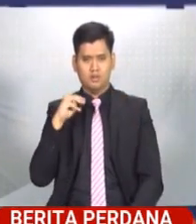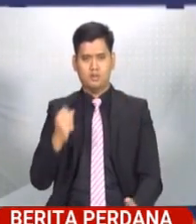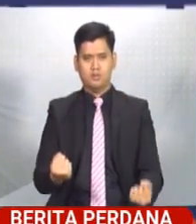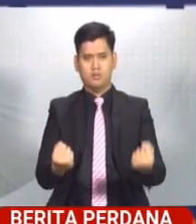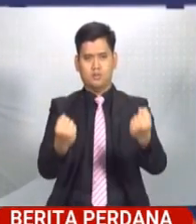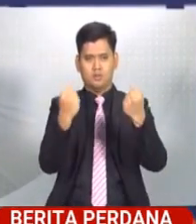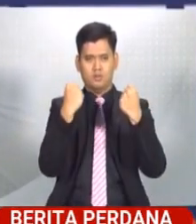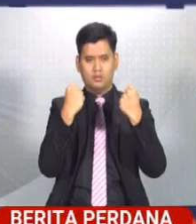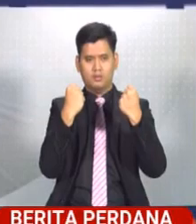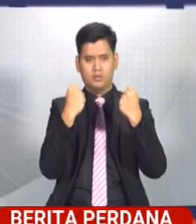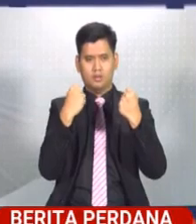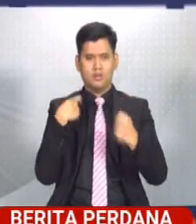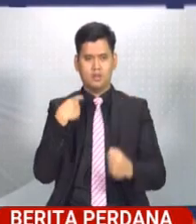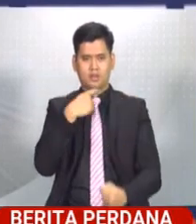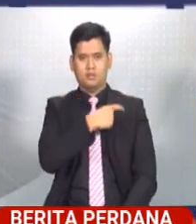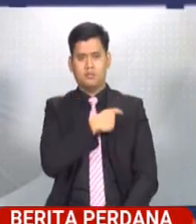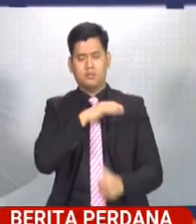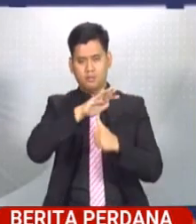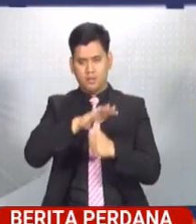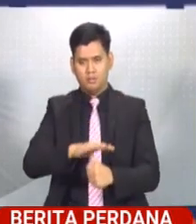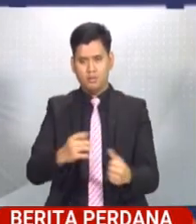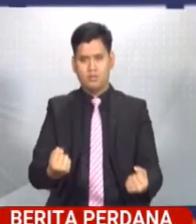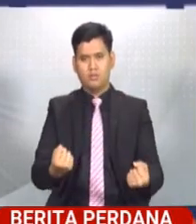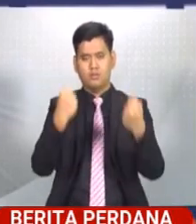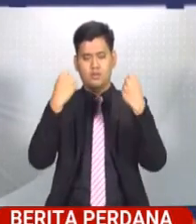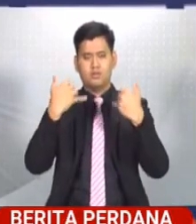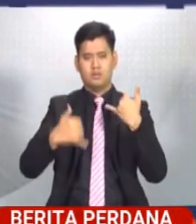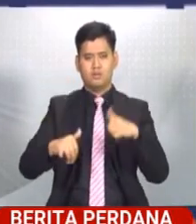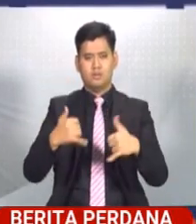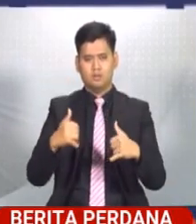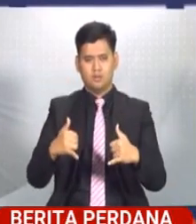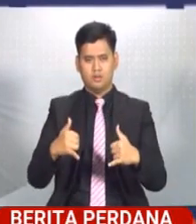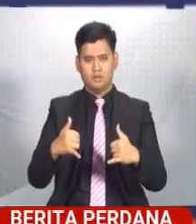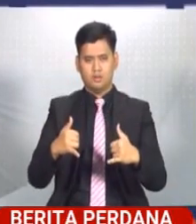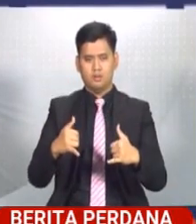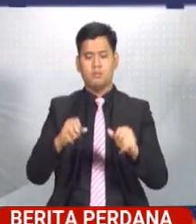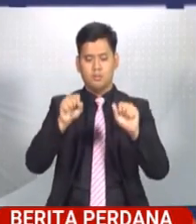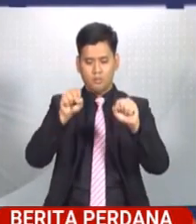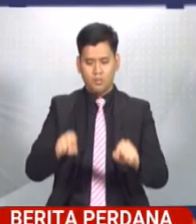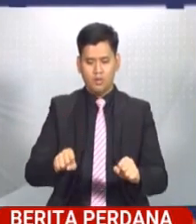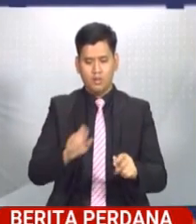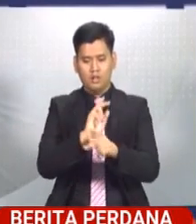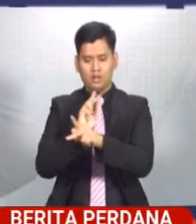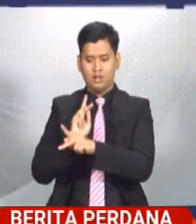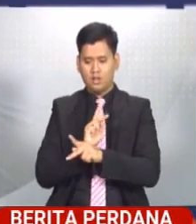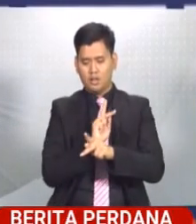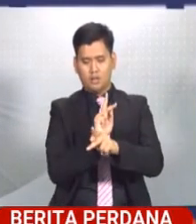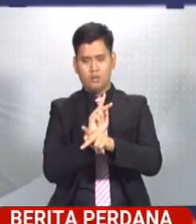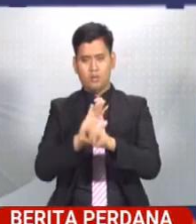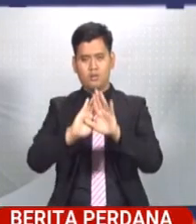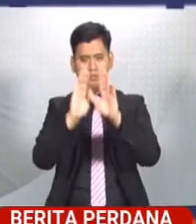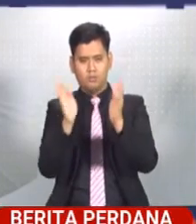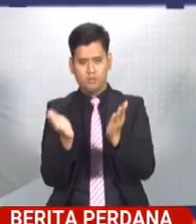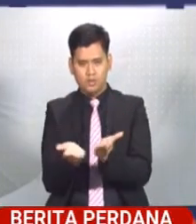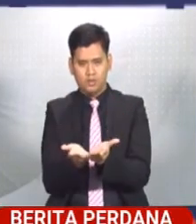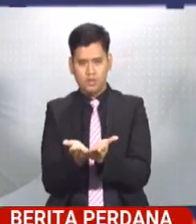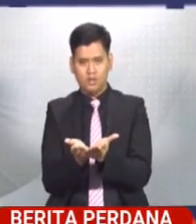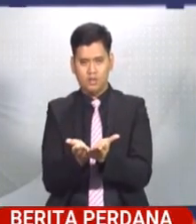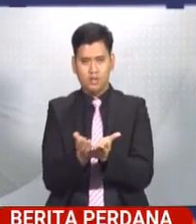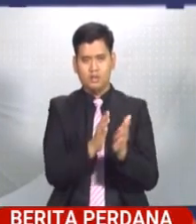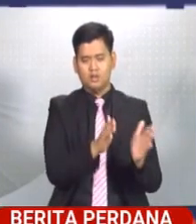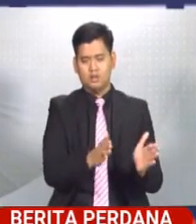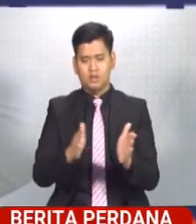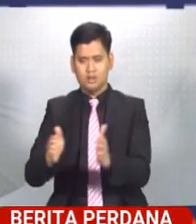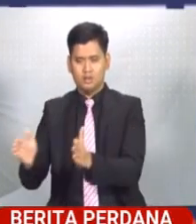of course, if we maintain the possession, if we maintain the control of the ball in their pitch, it is normal